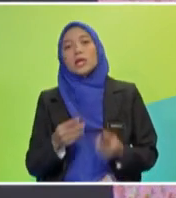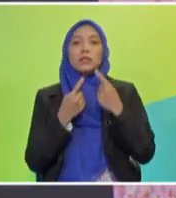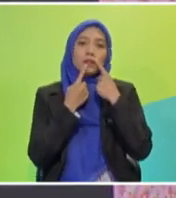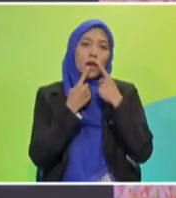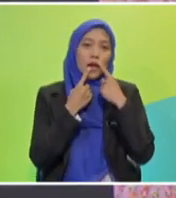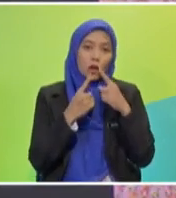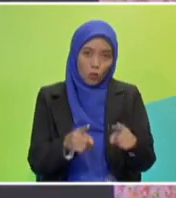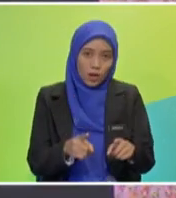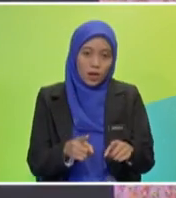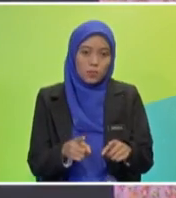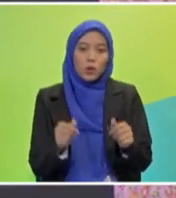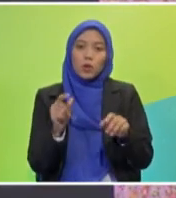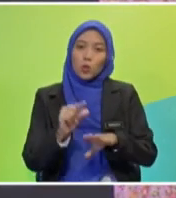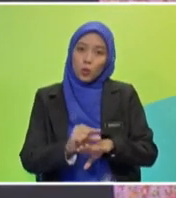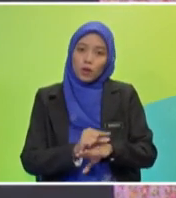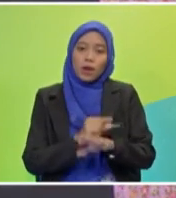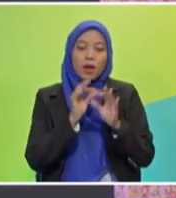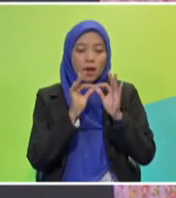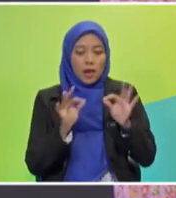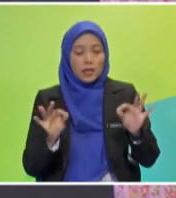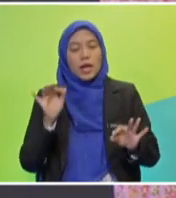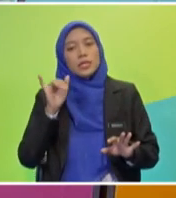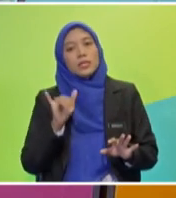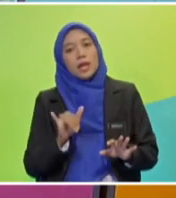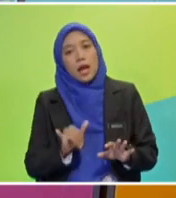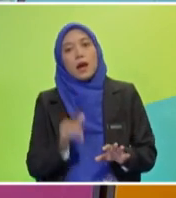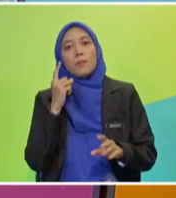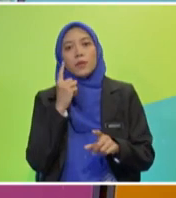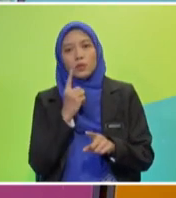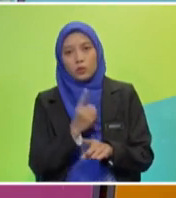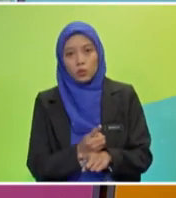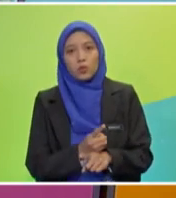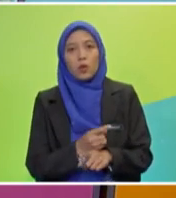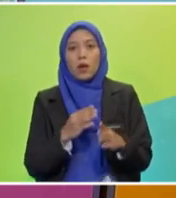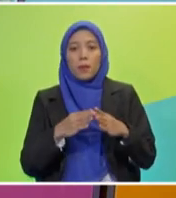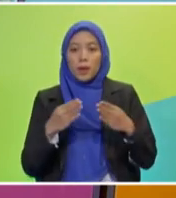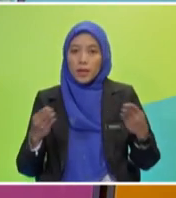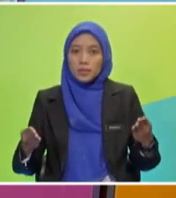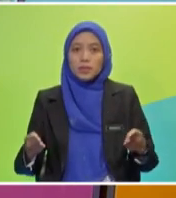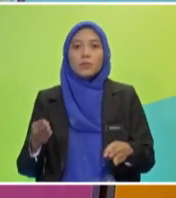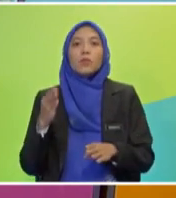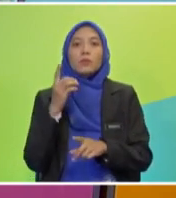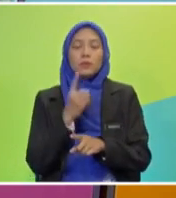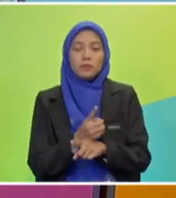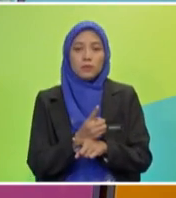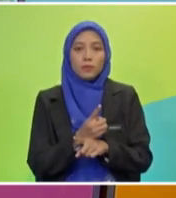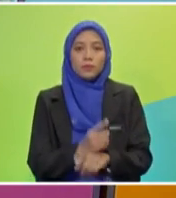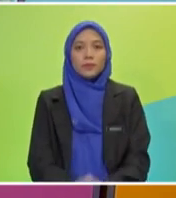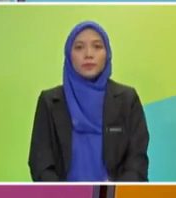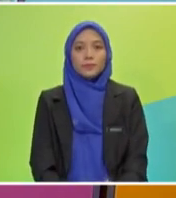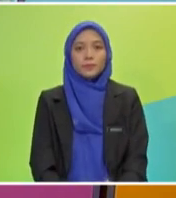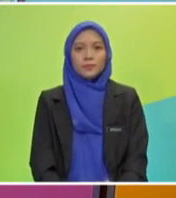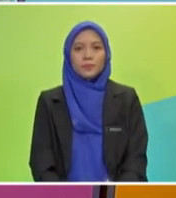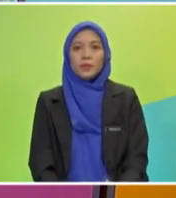dengan ayat yang betul, intonasi yang sesuai, bahasa juga mesti tepat. Ya. Baik cikgu.